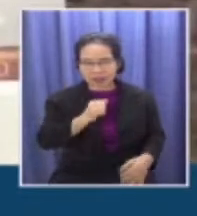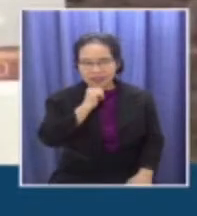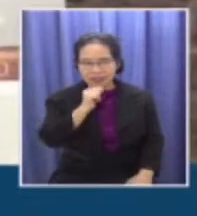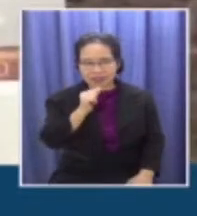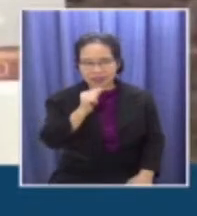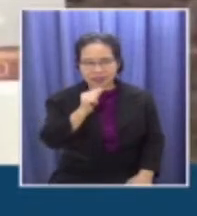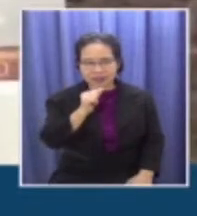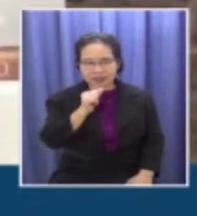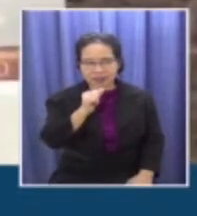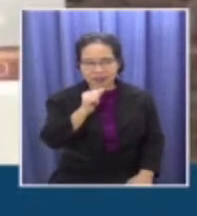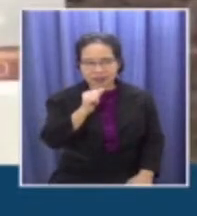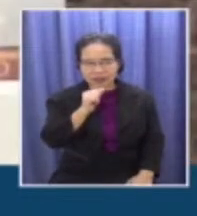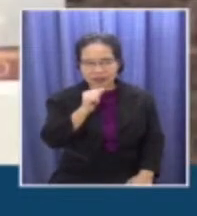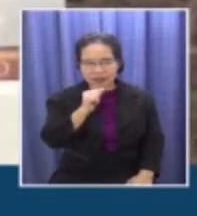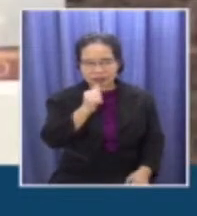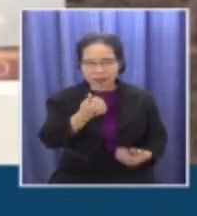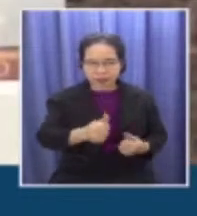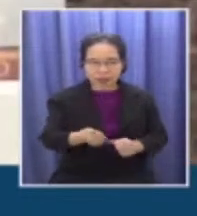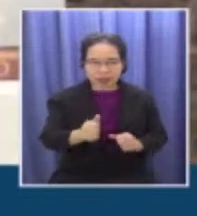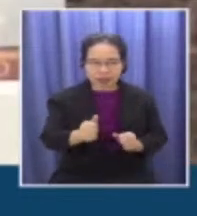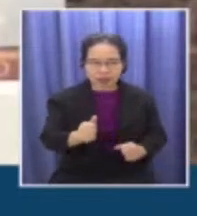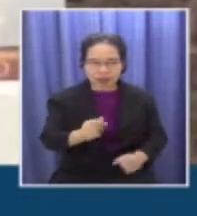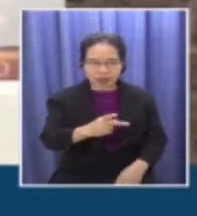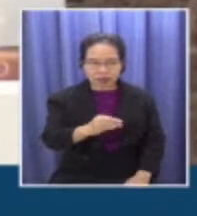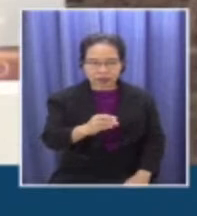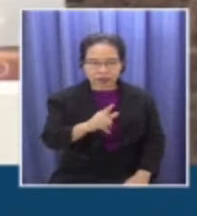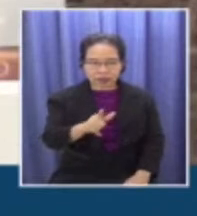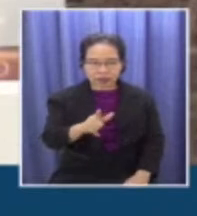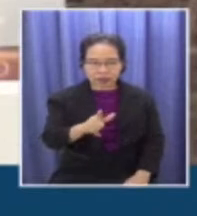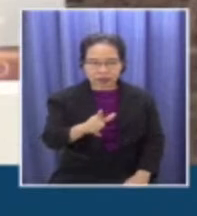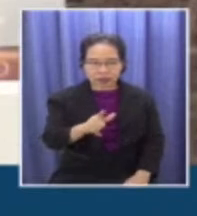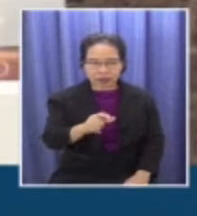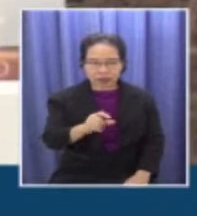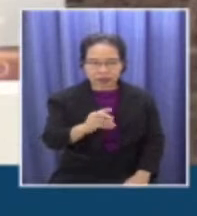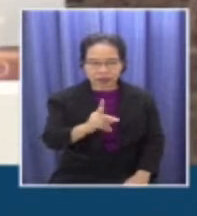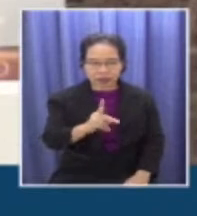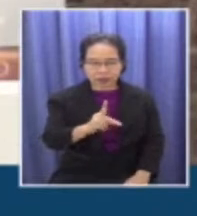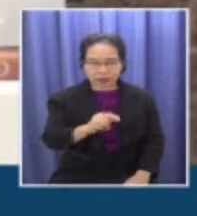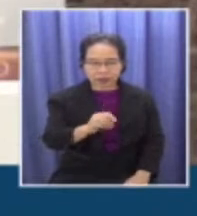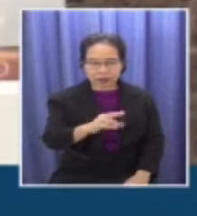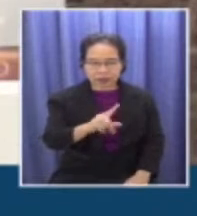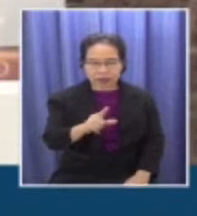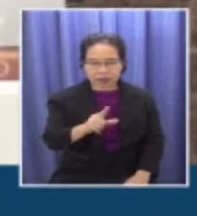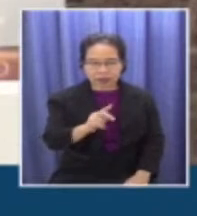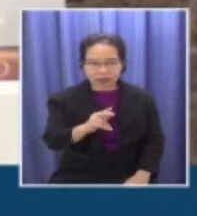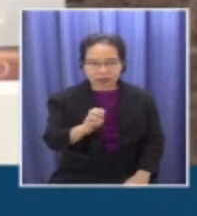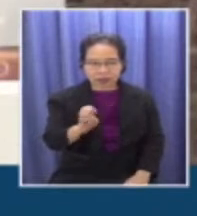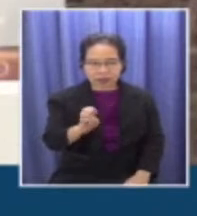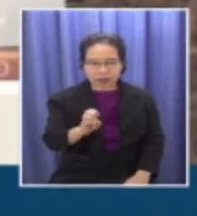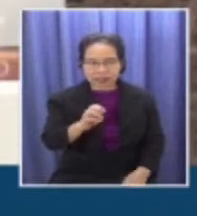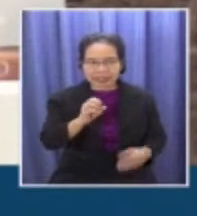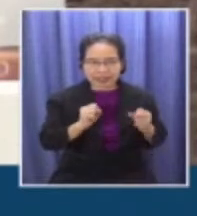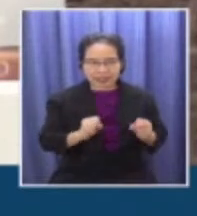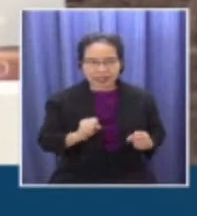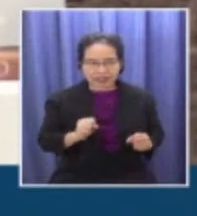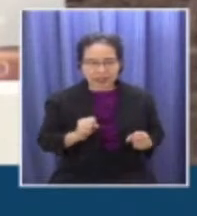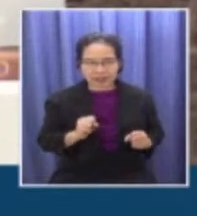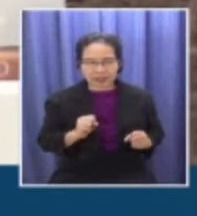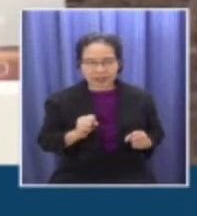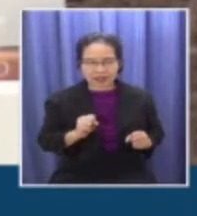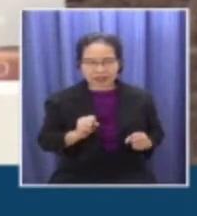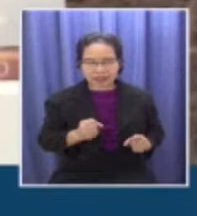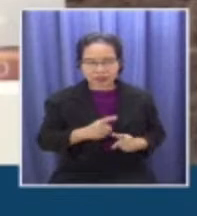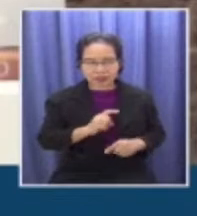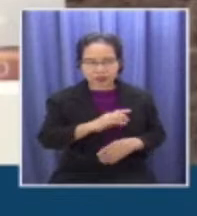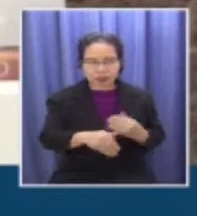DNA ɛnum na efiri sɛ awoɔ mu ahyɛ so deɛ no yɛbɛtumi adi akyire hu baabi a